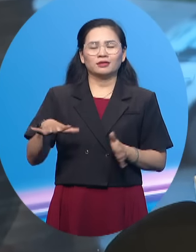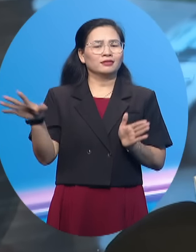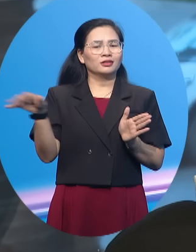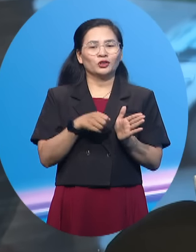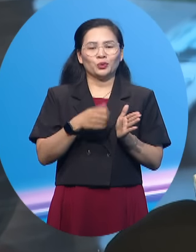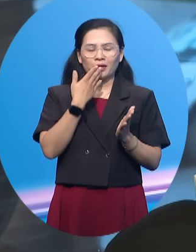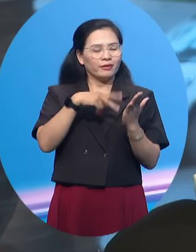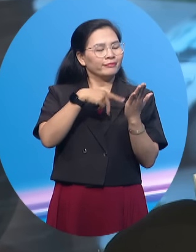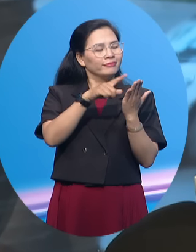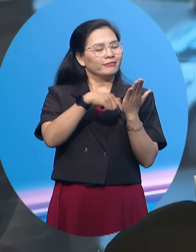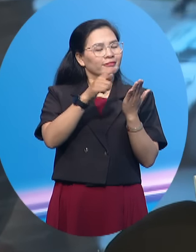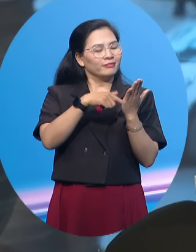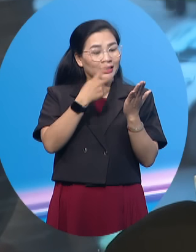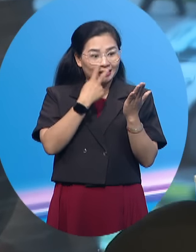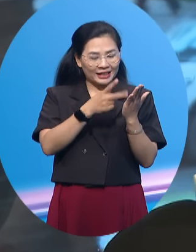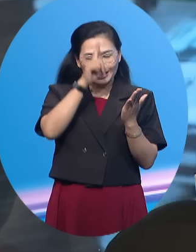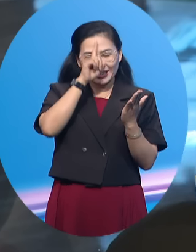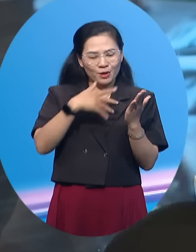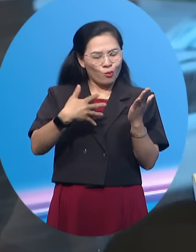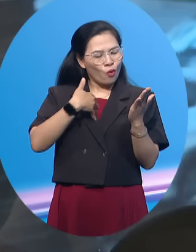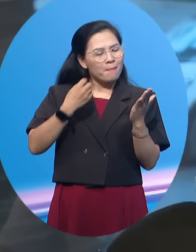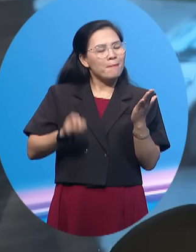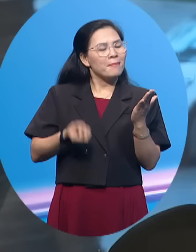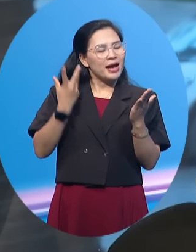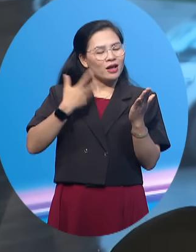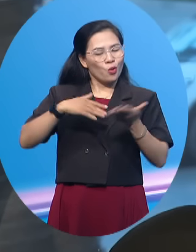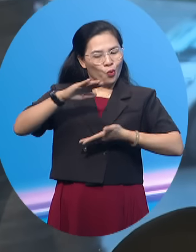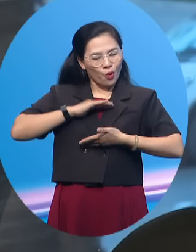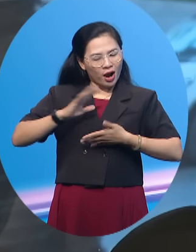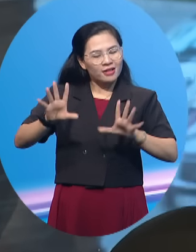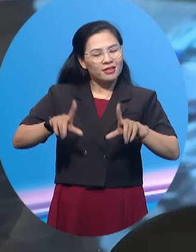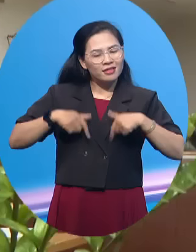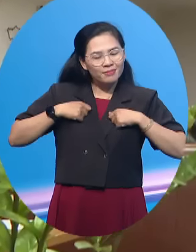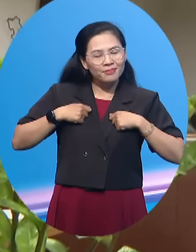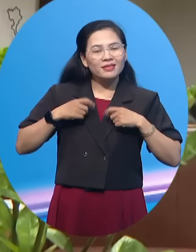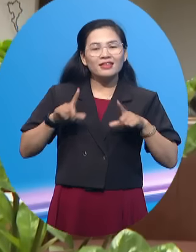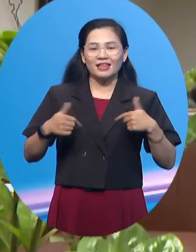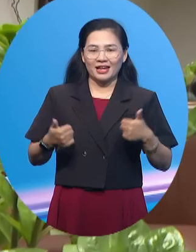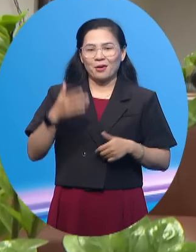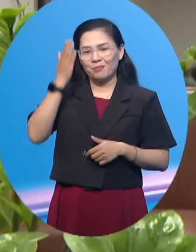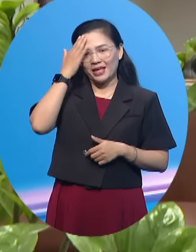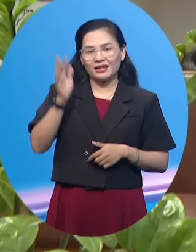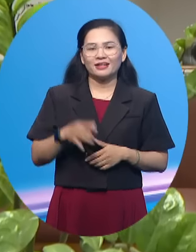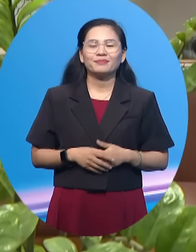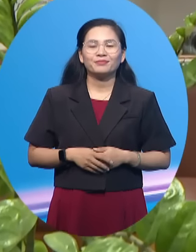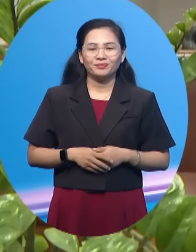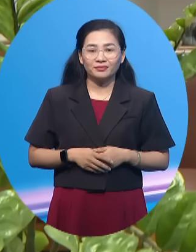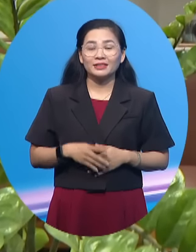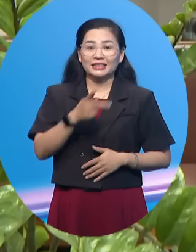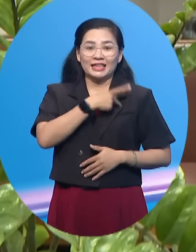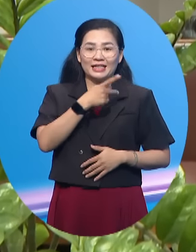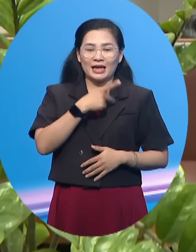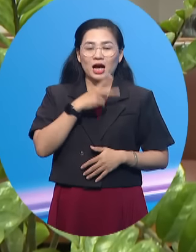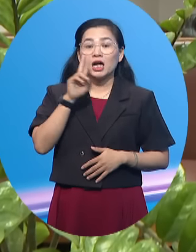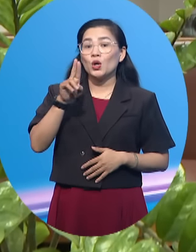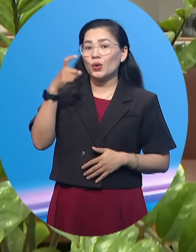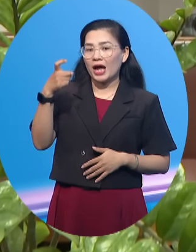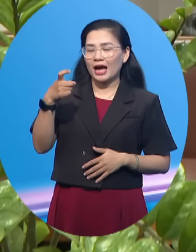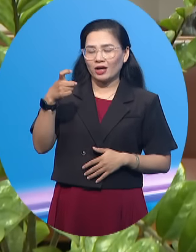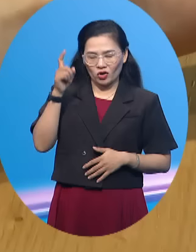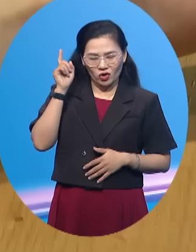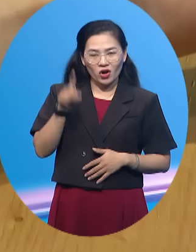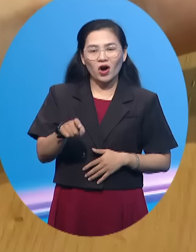thể theo dõi được điểm số cũng như là nhận được quà ngay trên cái ứng dụng mobile. Khách hàng sẽ hưởng ưu đãi trong hệ sinh